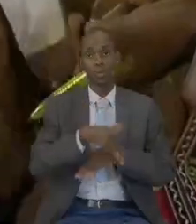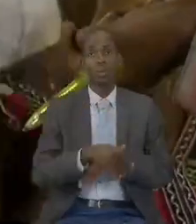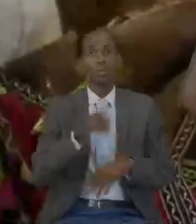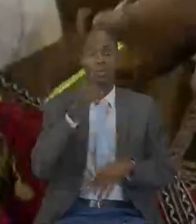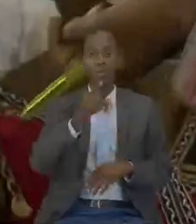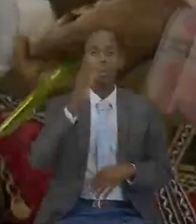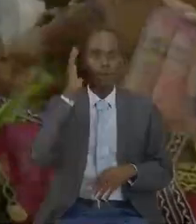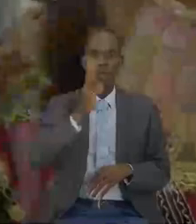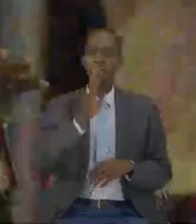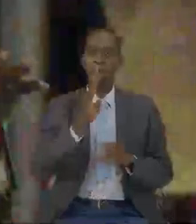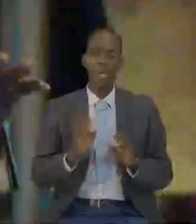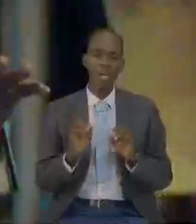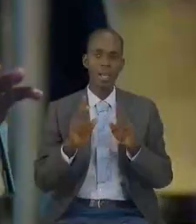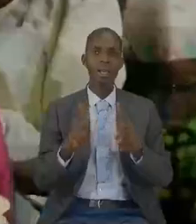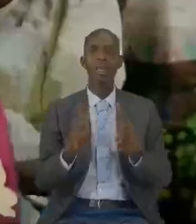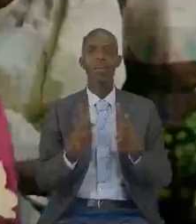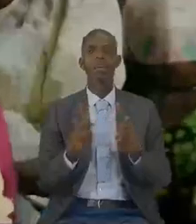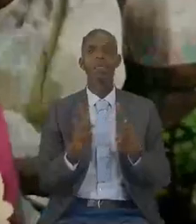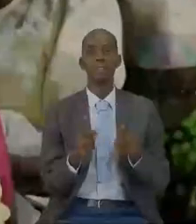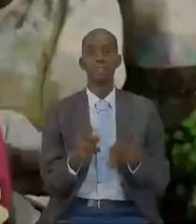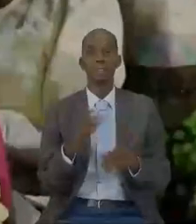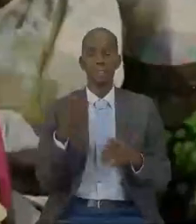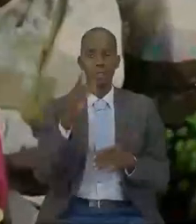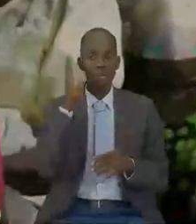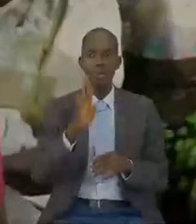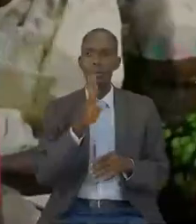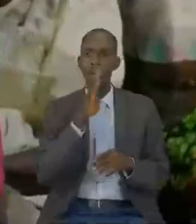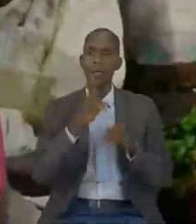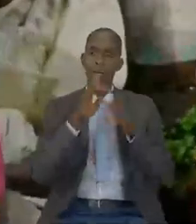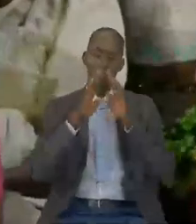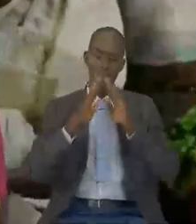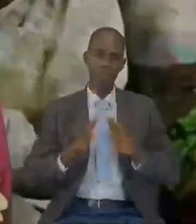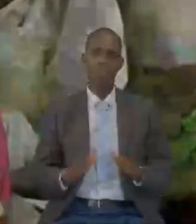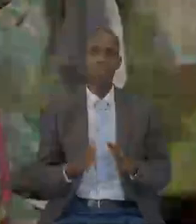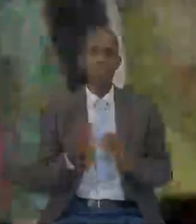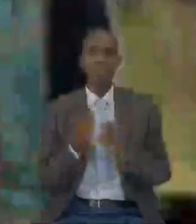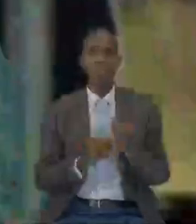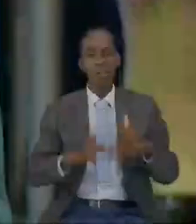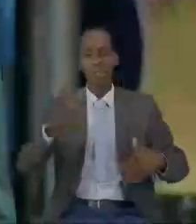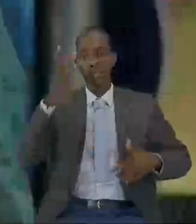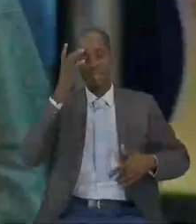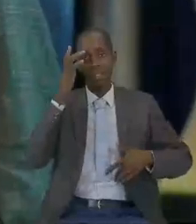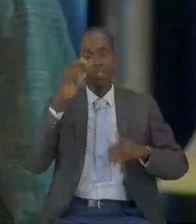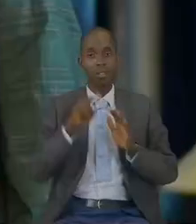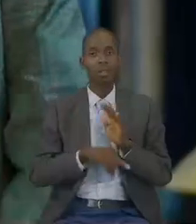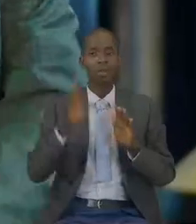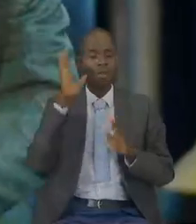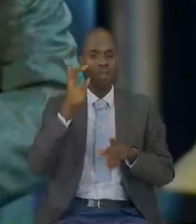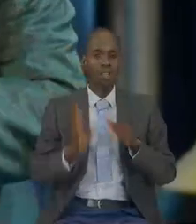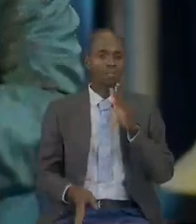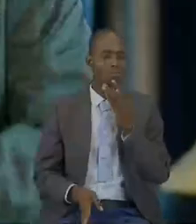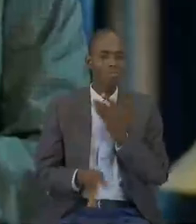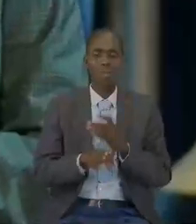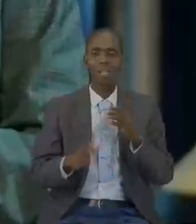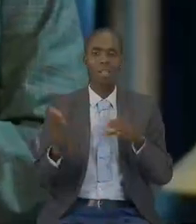Ce soir, tu seras OK. Tu seras calme. Toute maladie